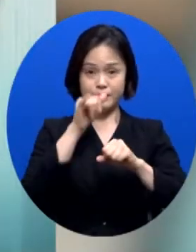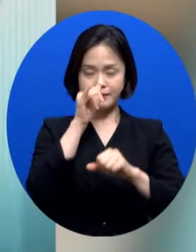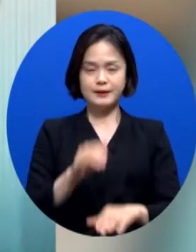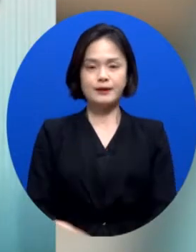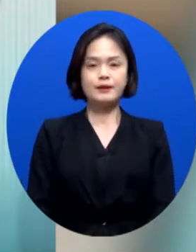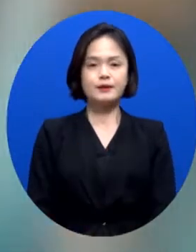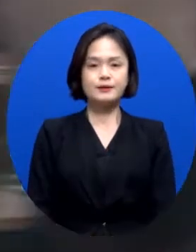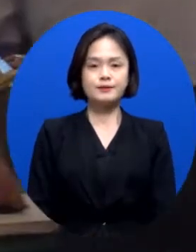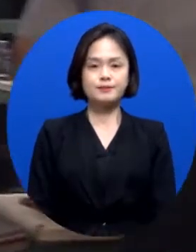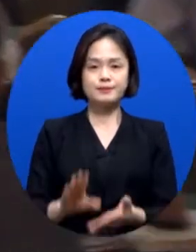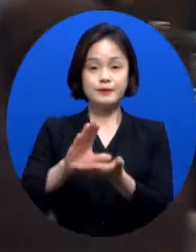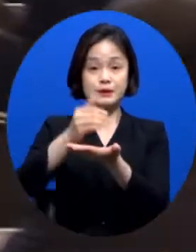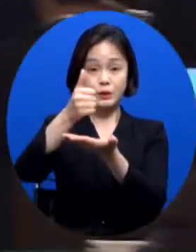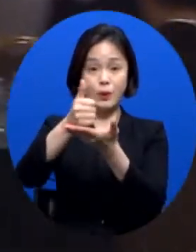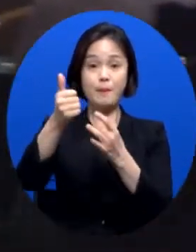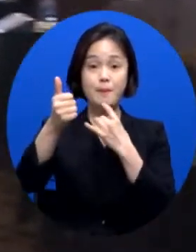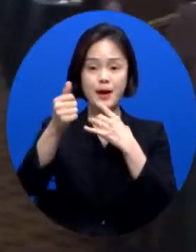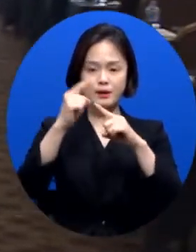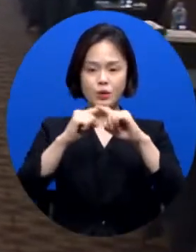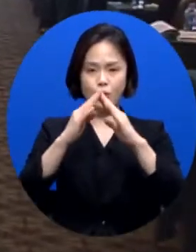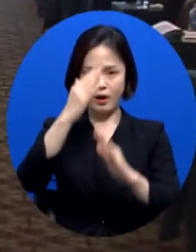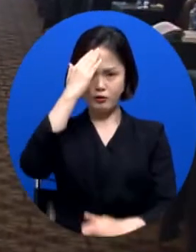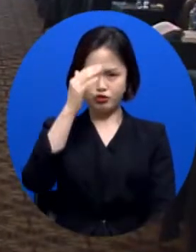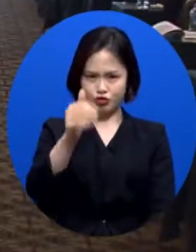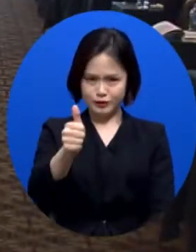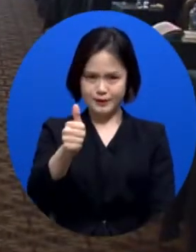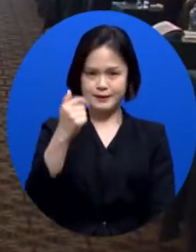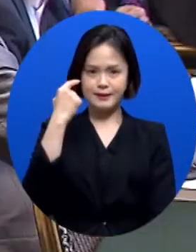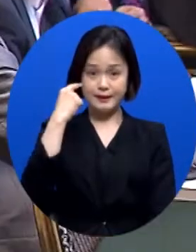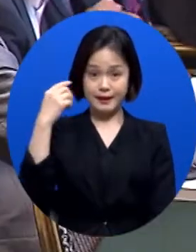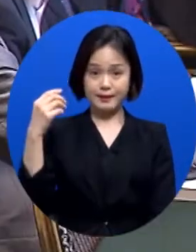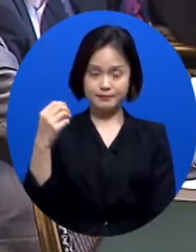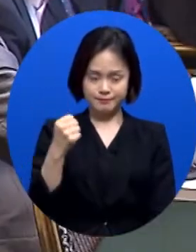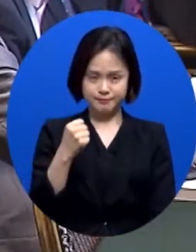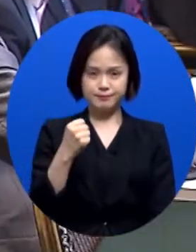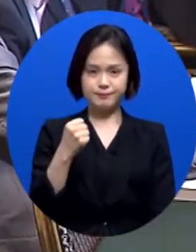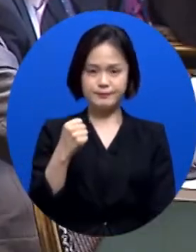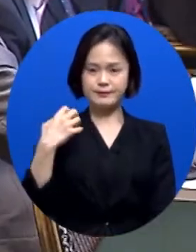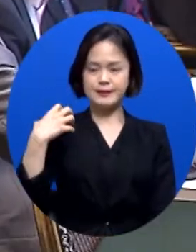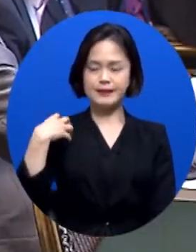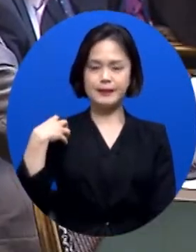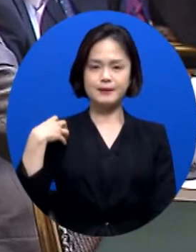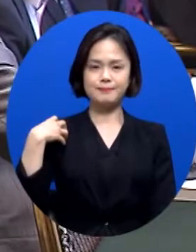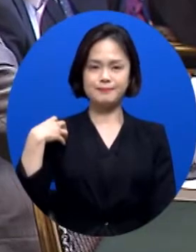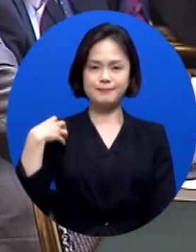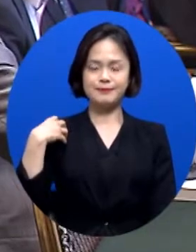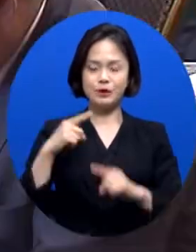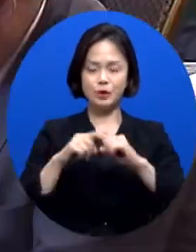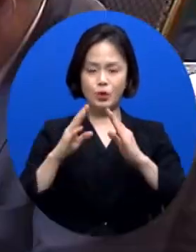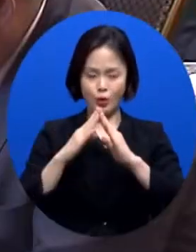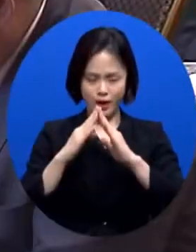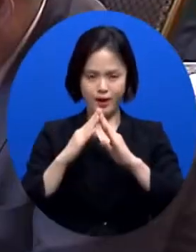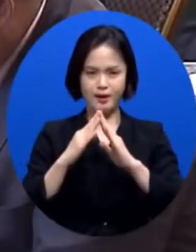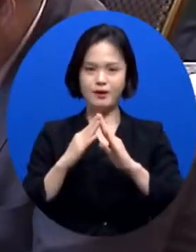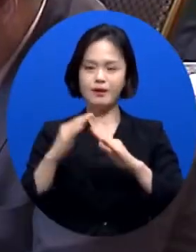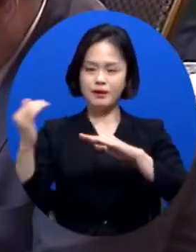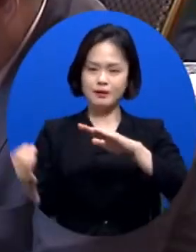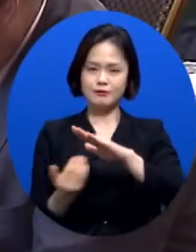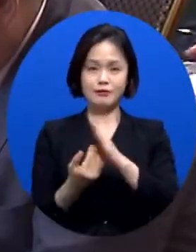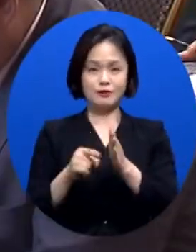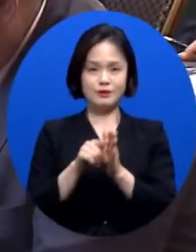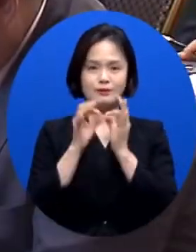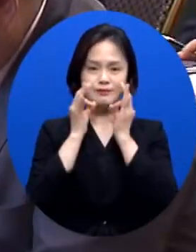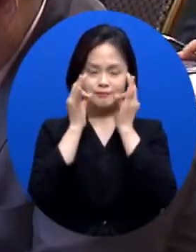이처럼 그리스도만이 교회의 주인이라는 바른 교회관 안에서 책임감 있는 교회를 이루기 위해 노력하고